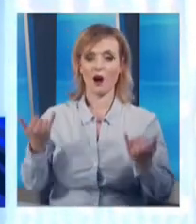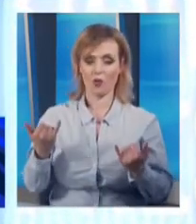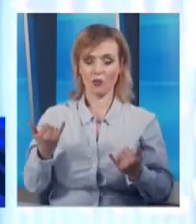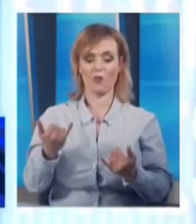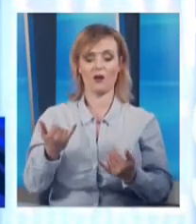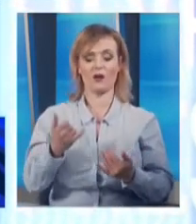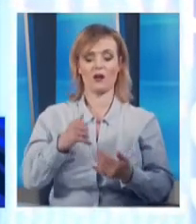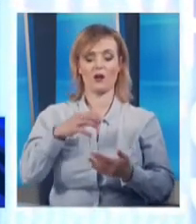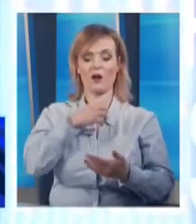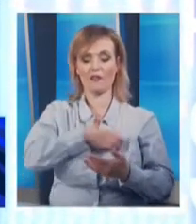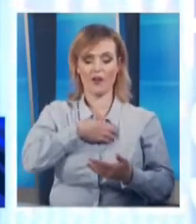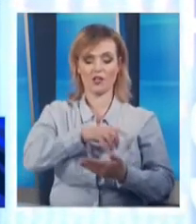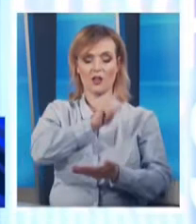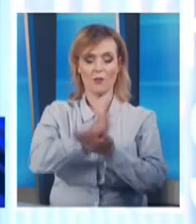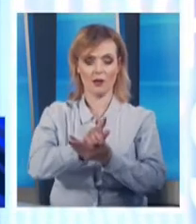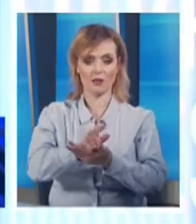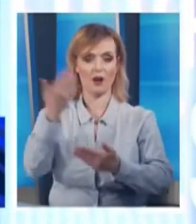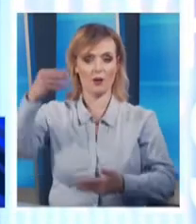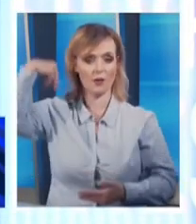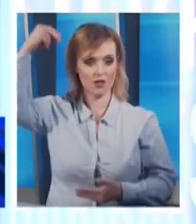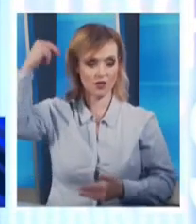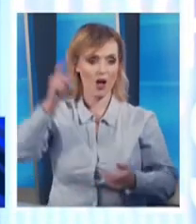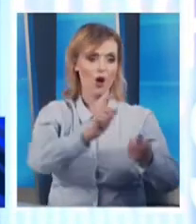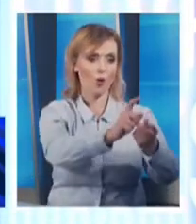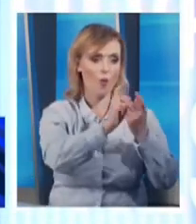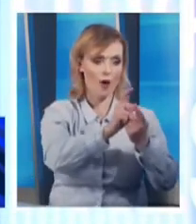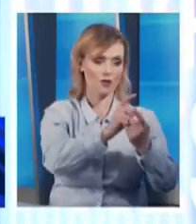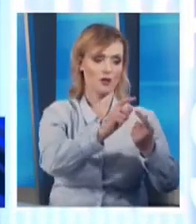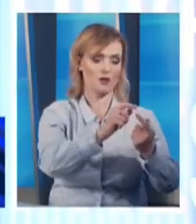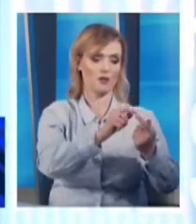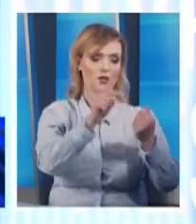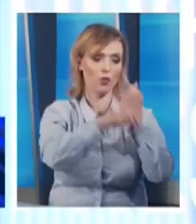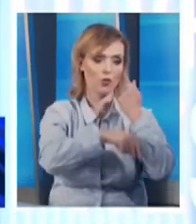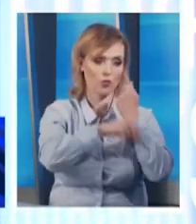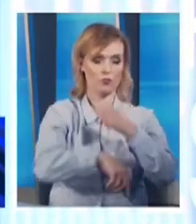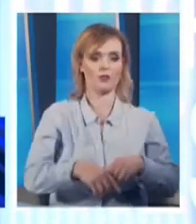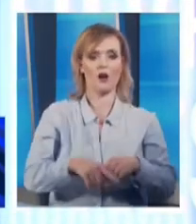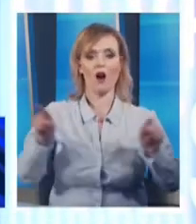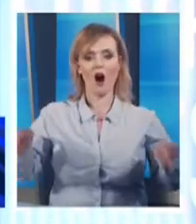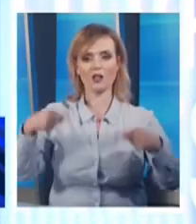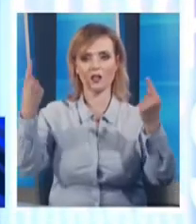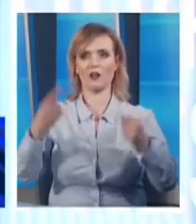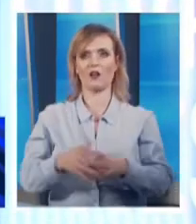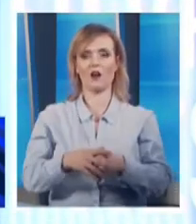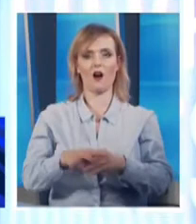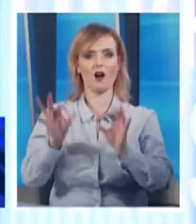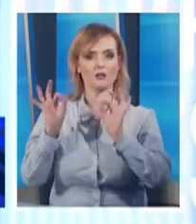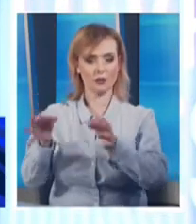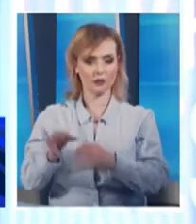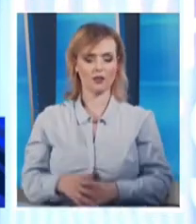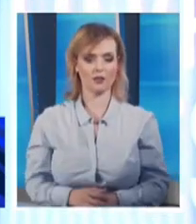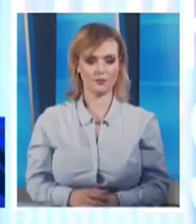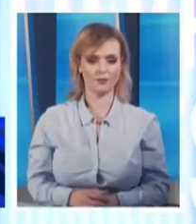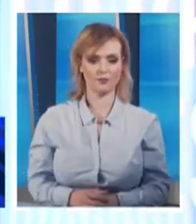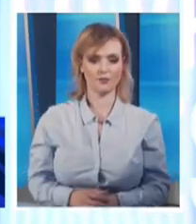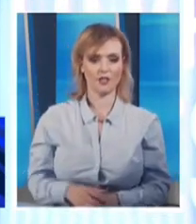acest proces de combatere a corupției, de a crea sentimentul de dreptate, este